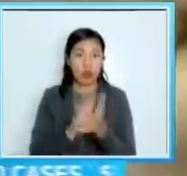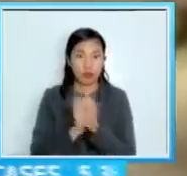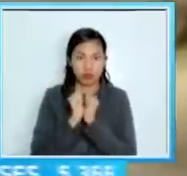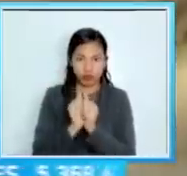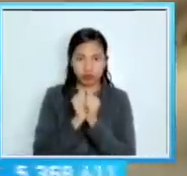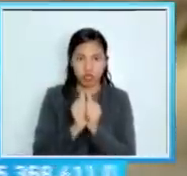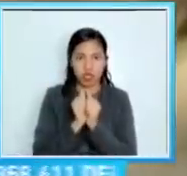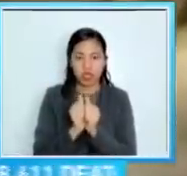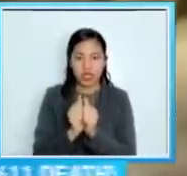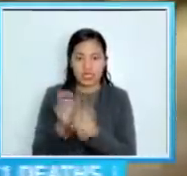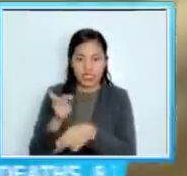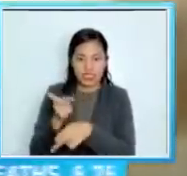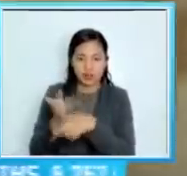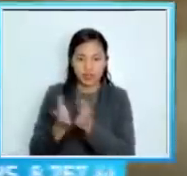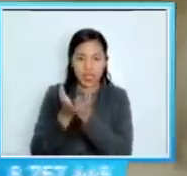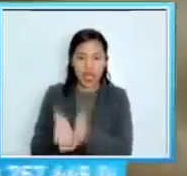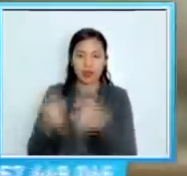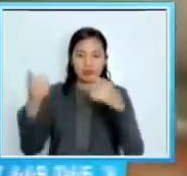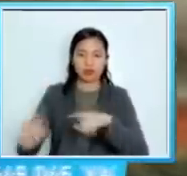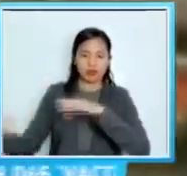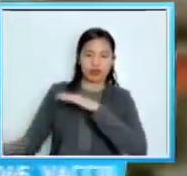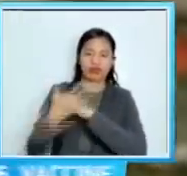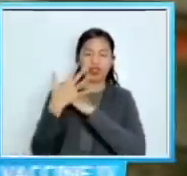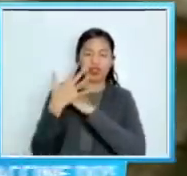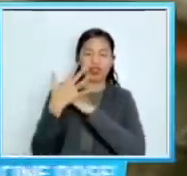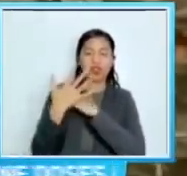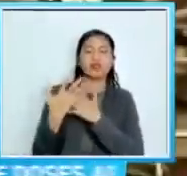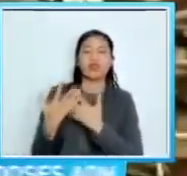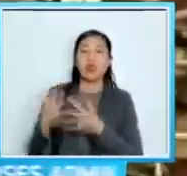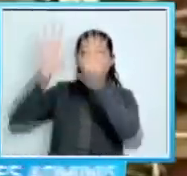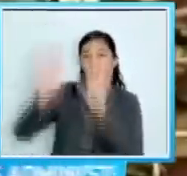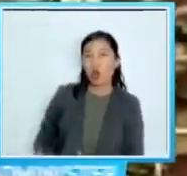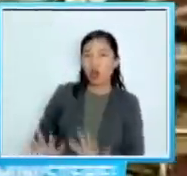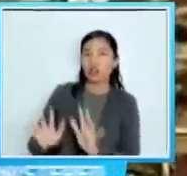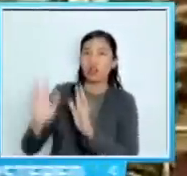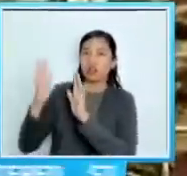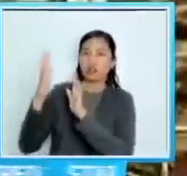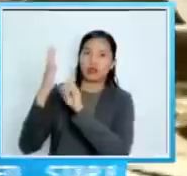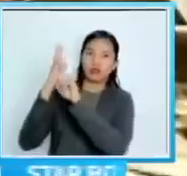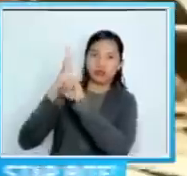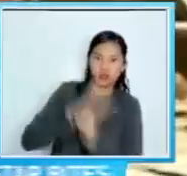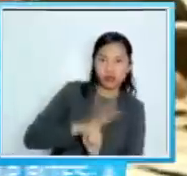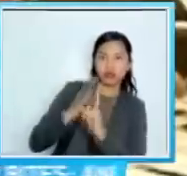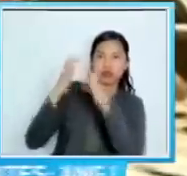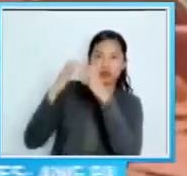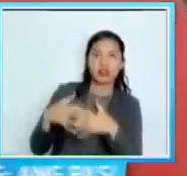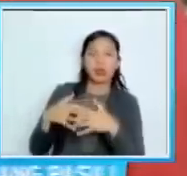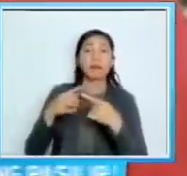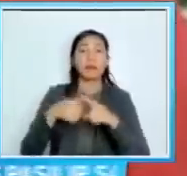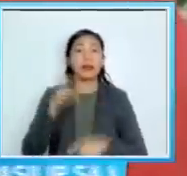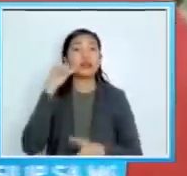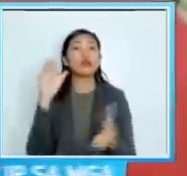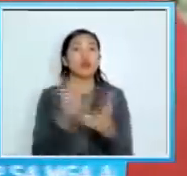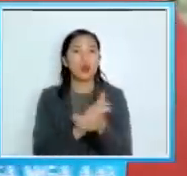ang malakas na alon. Natibag ang konkretong pader kaya nadaganan siya. Buti at nailigtas siya ng kanyang misis. So